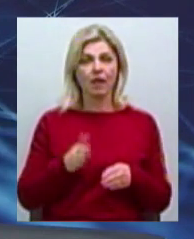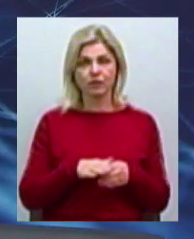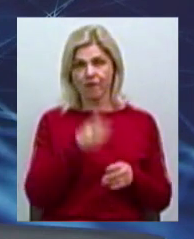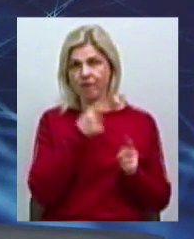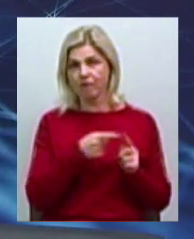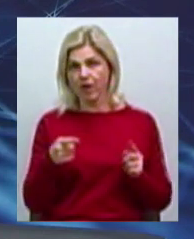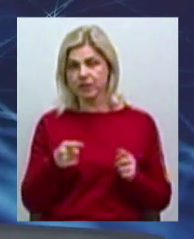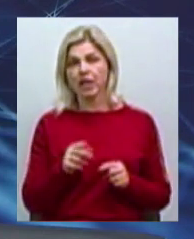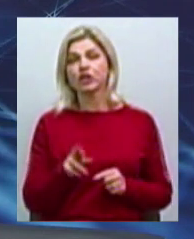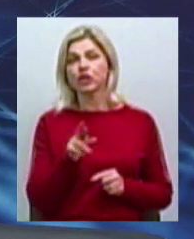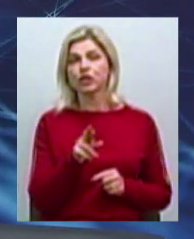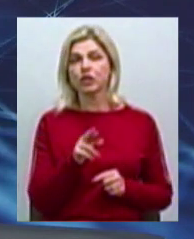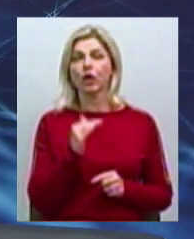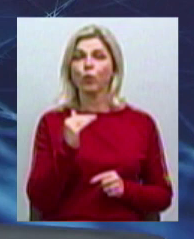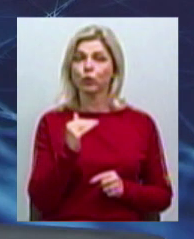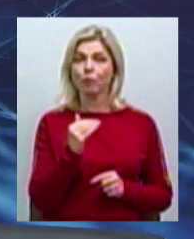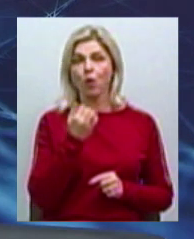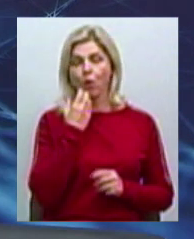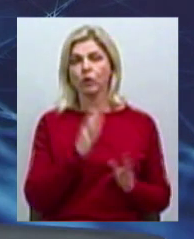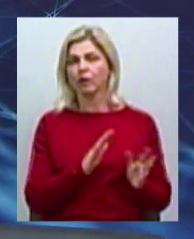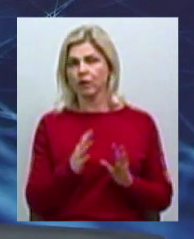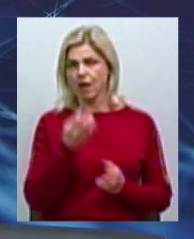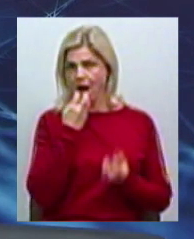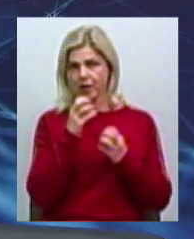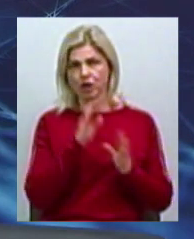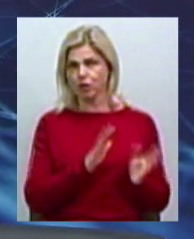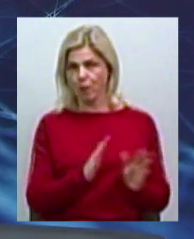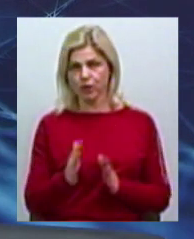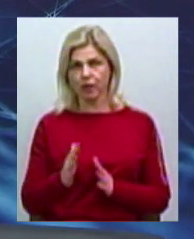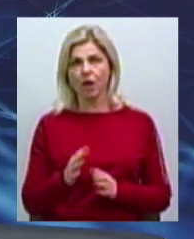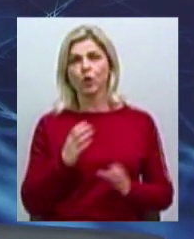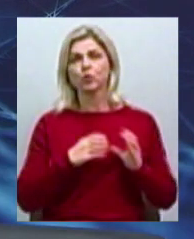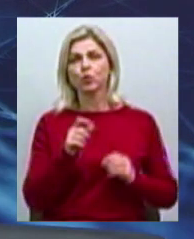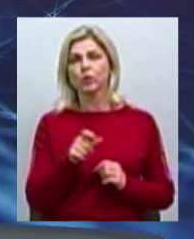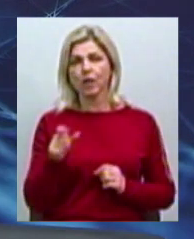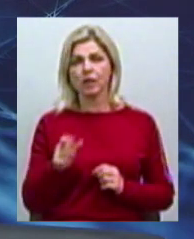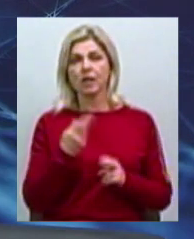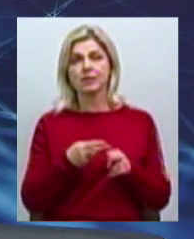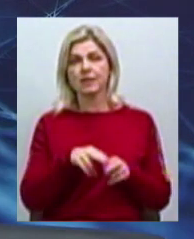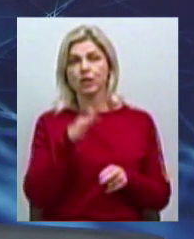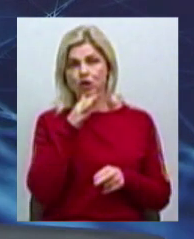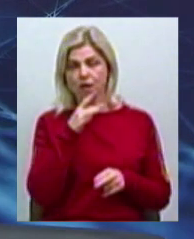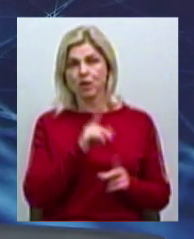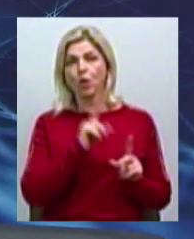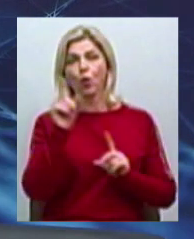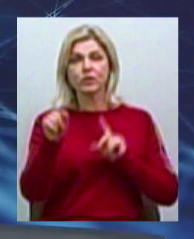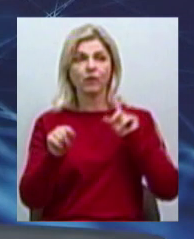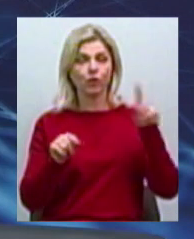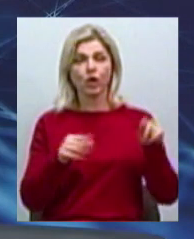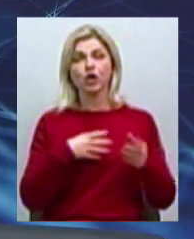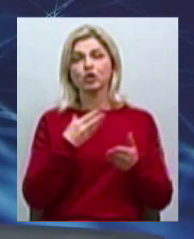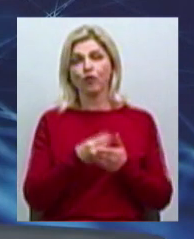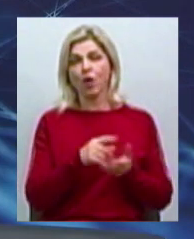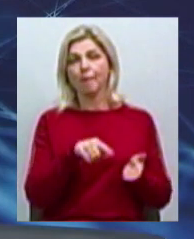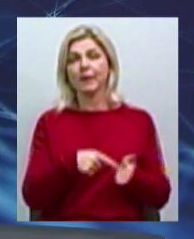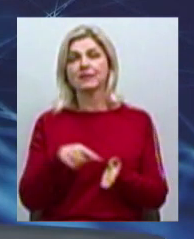січні, в лютому, коли відбувалися найгарячіші події, студенти в цей час роз'їхалися по своїх містах. У